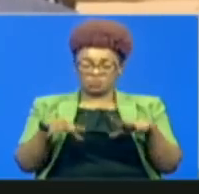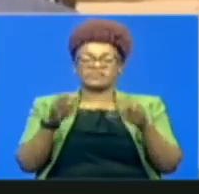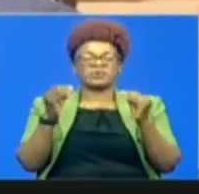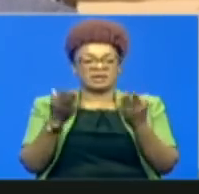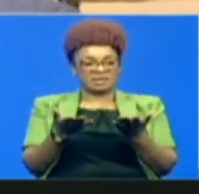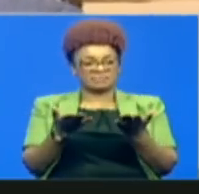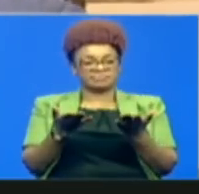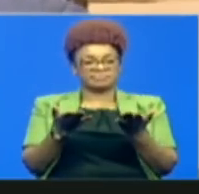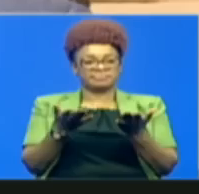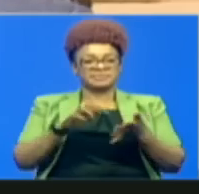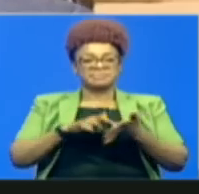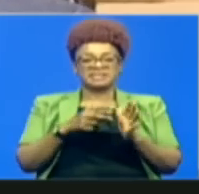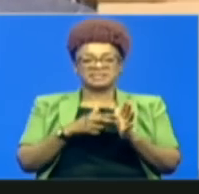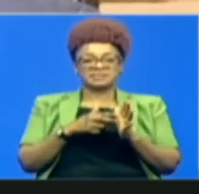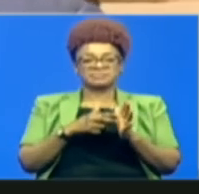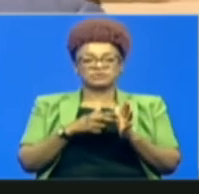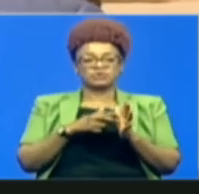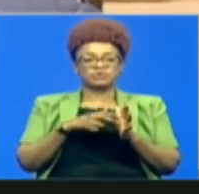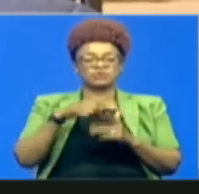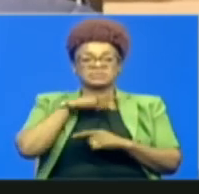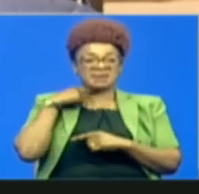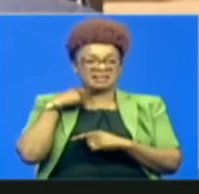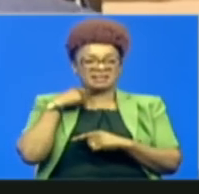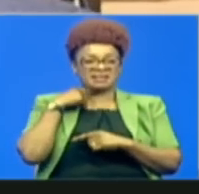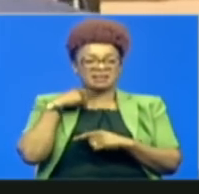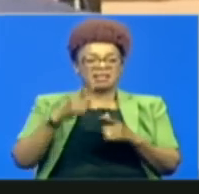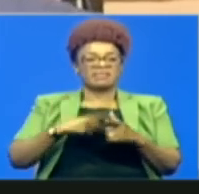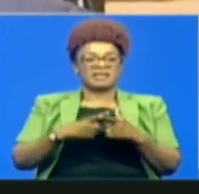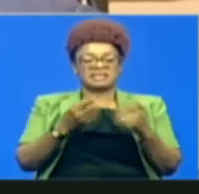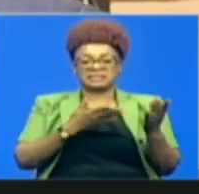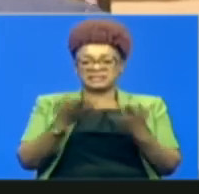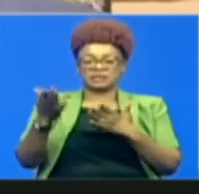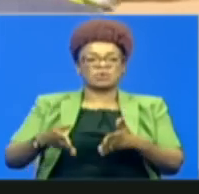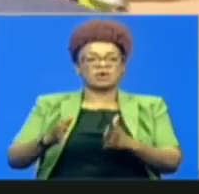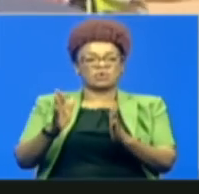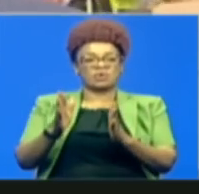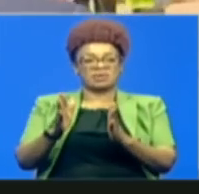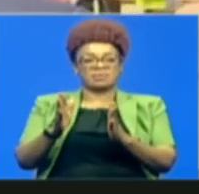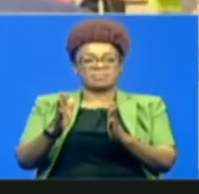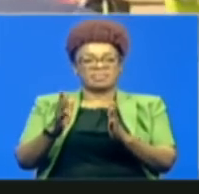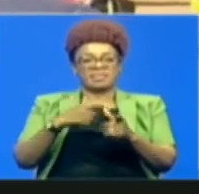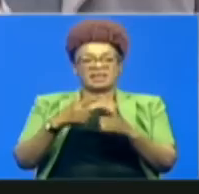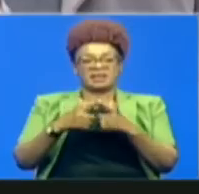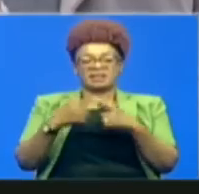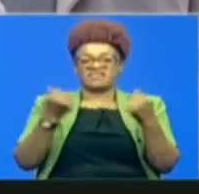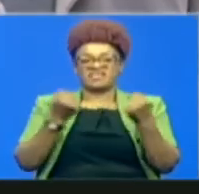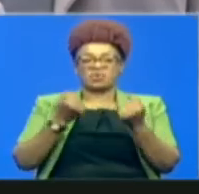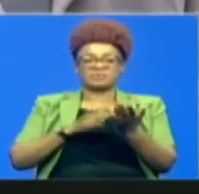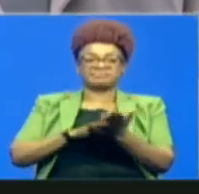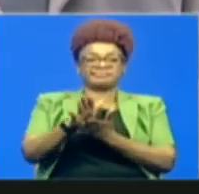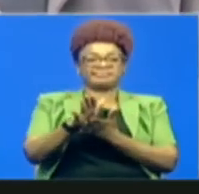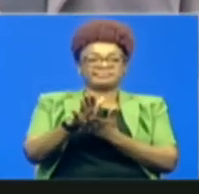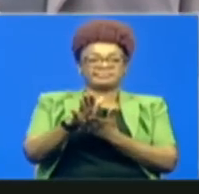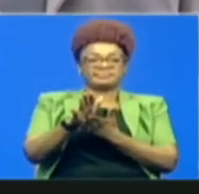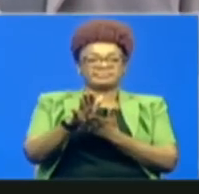So it was like she was murdered, then taken to a road, then the vehicle ran over. We have actually